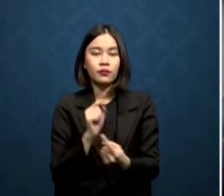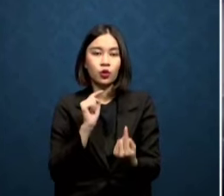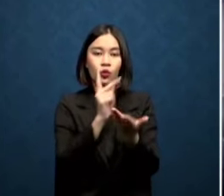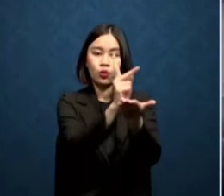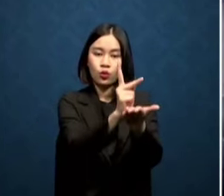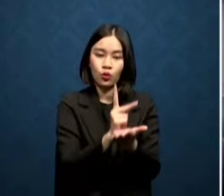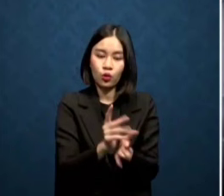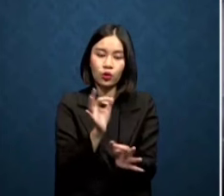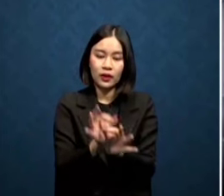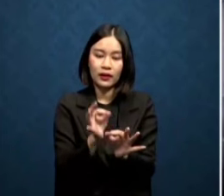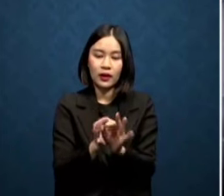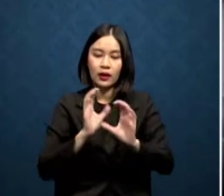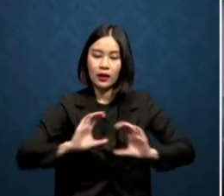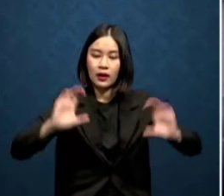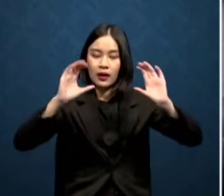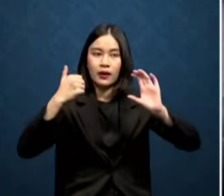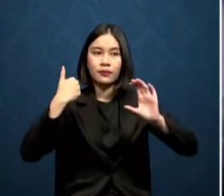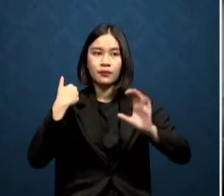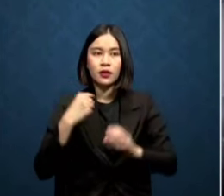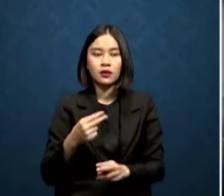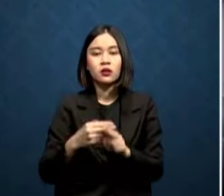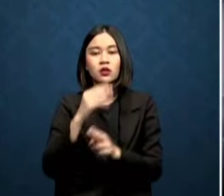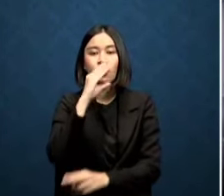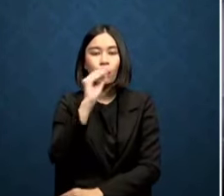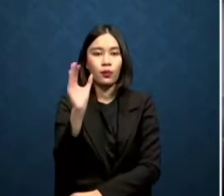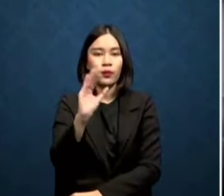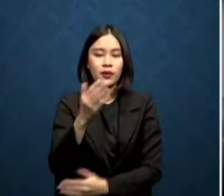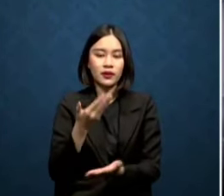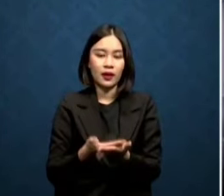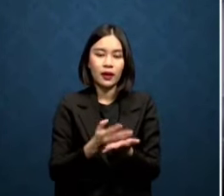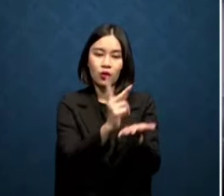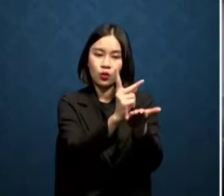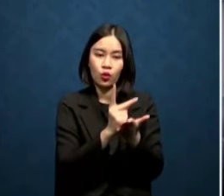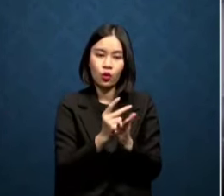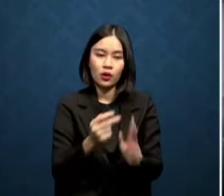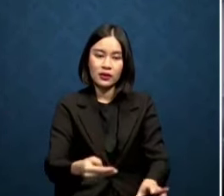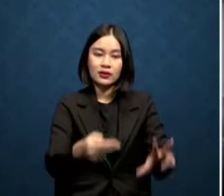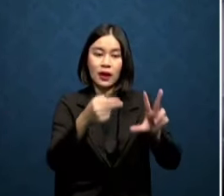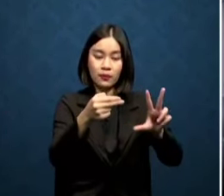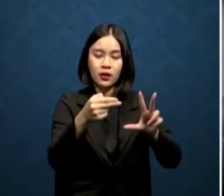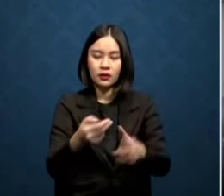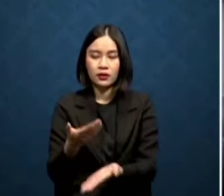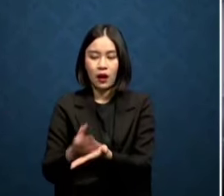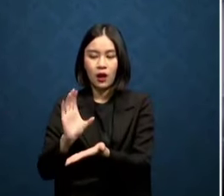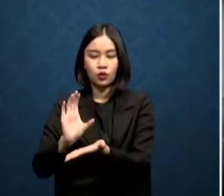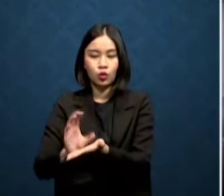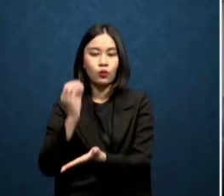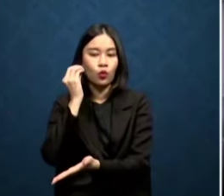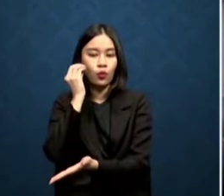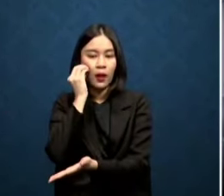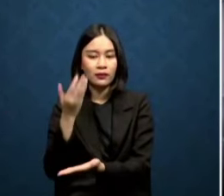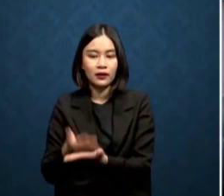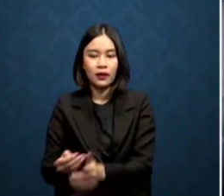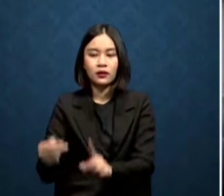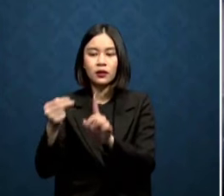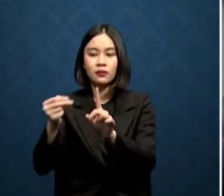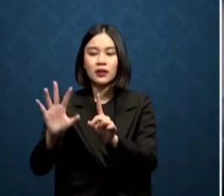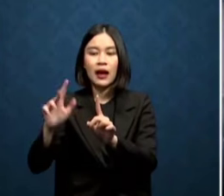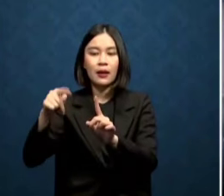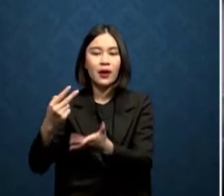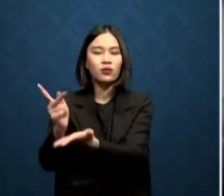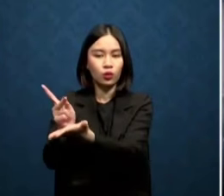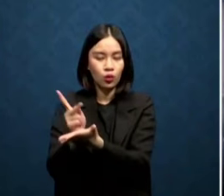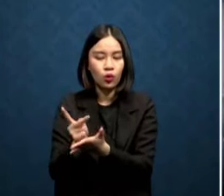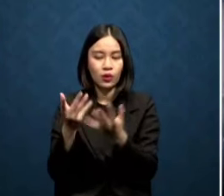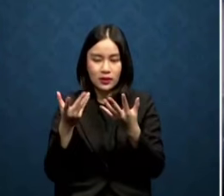กระตุ้นเศรษฐกิจ 10,000บาทเนื่องจากมีประชาชนในพื้นที่จังหวัดสุพรรณบุรีได้รับเงินตามโครงการกระตุ้นเศรษฐกิจ 10,000บาทและได้ถูกธนาคารของรัฐ